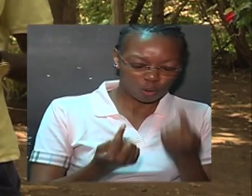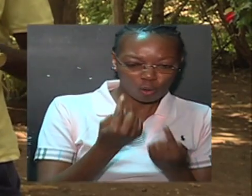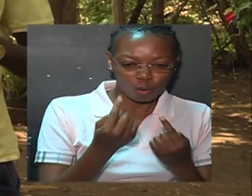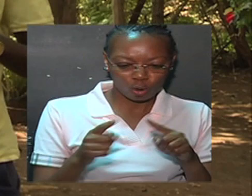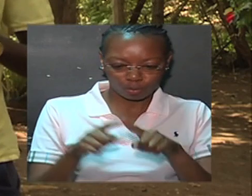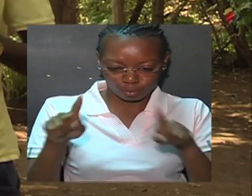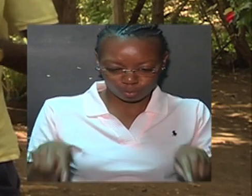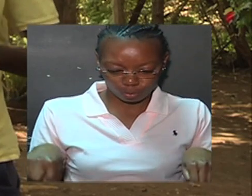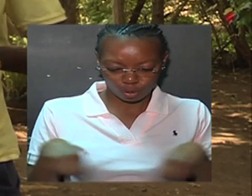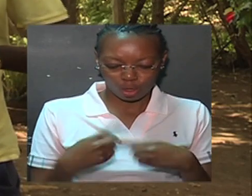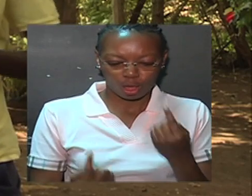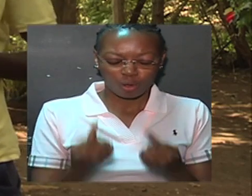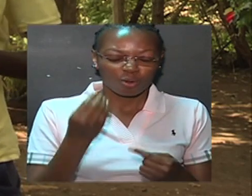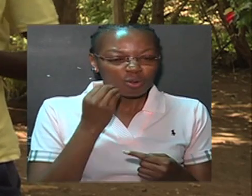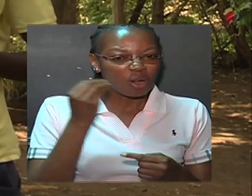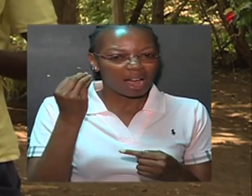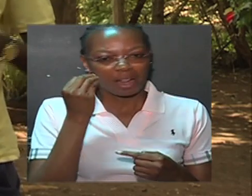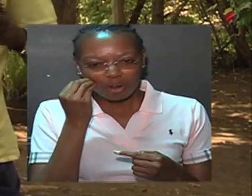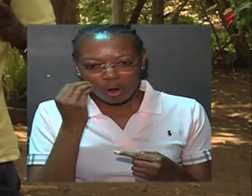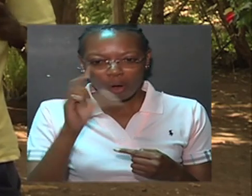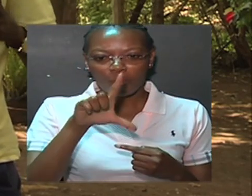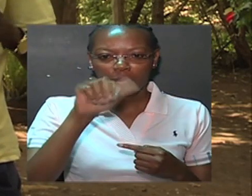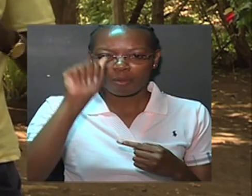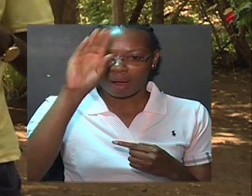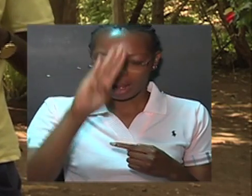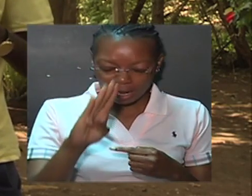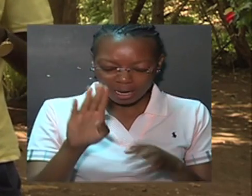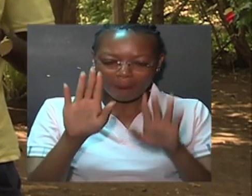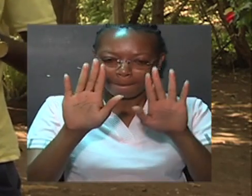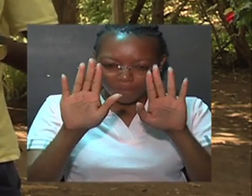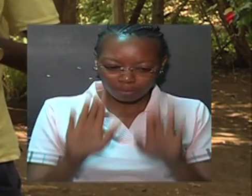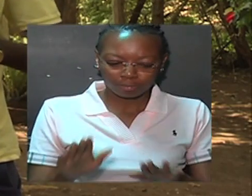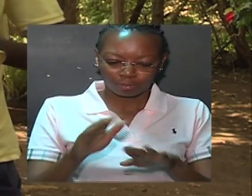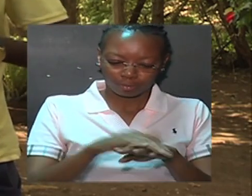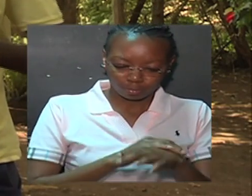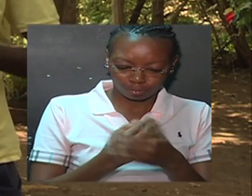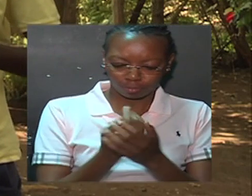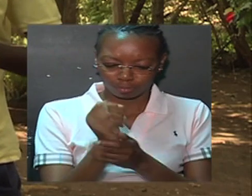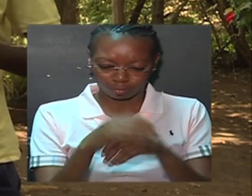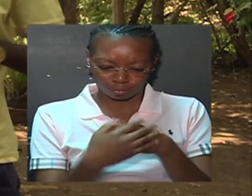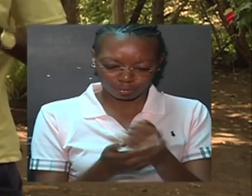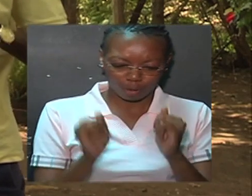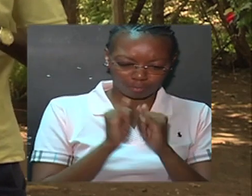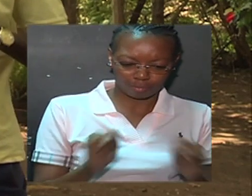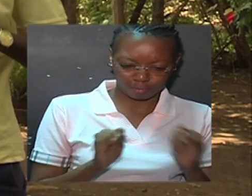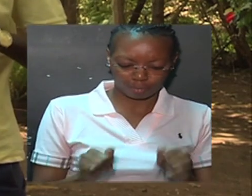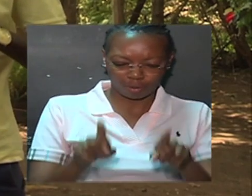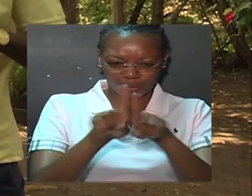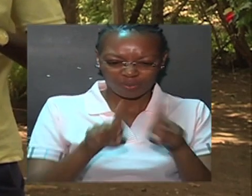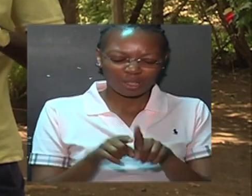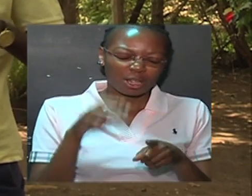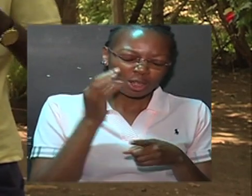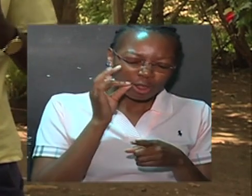safisha vifaa na mahali unapotaka kupatumia. Kisha yaoshe matunda yako vizuri kabla ya kuyakatakata. Iwapo ni mkulima mdogo,